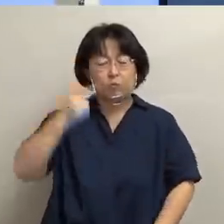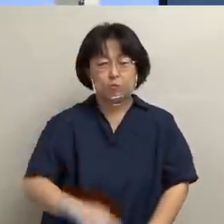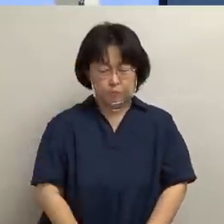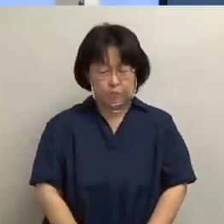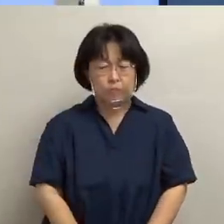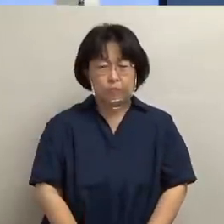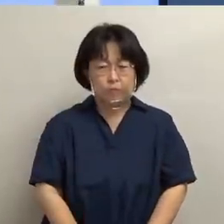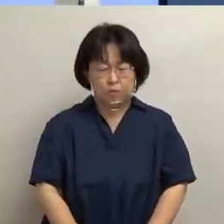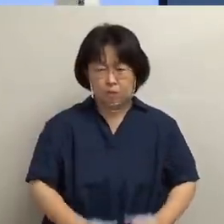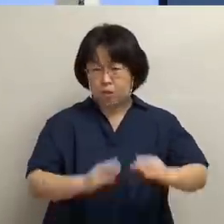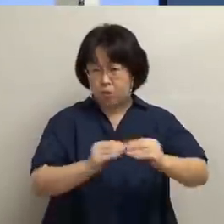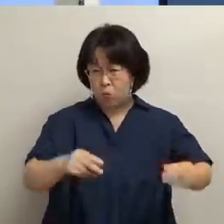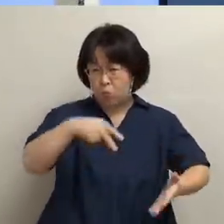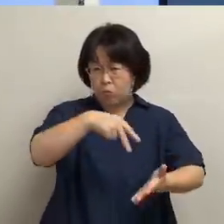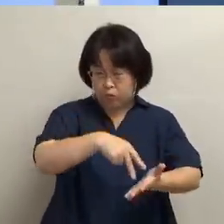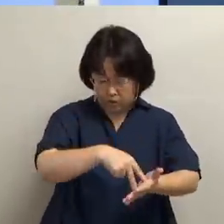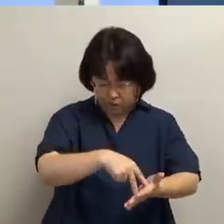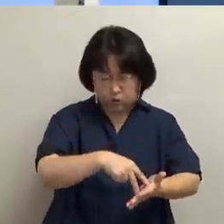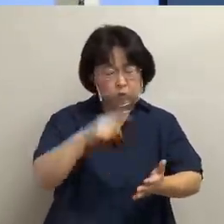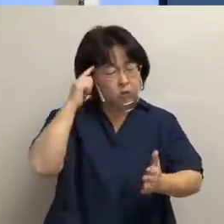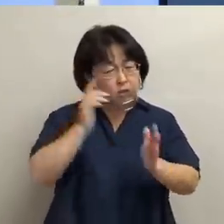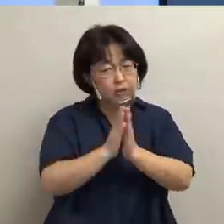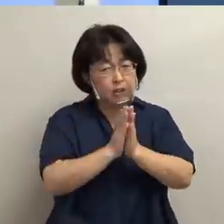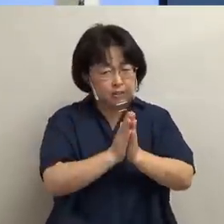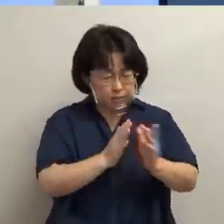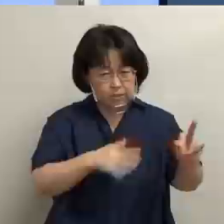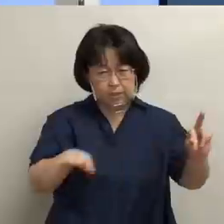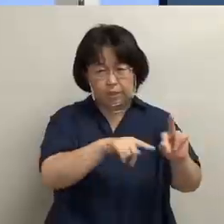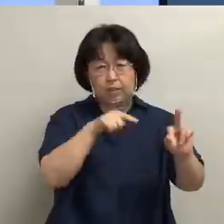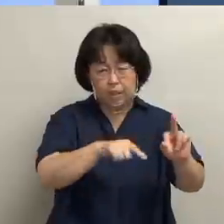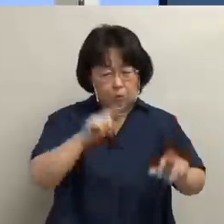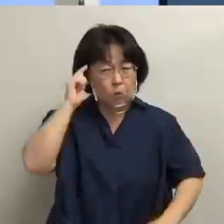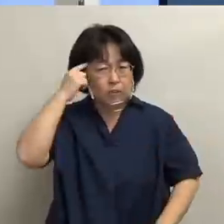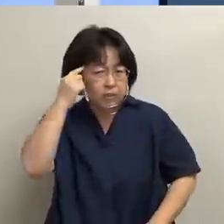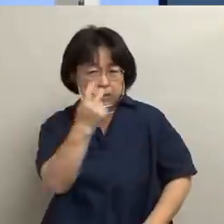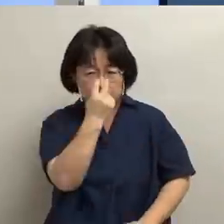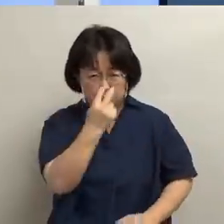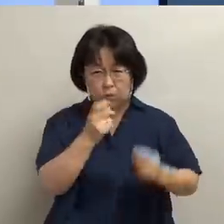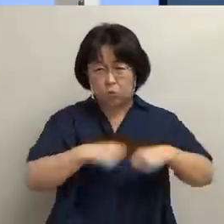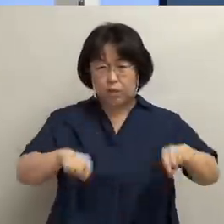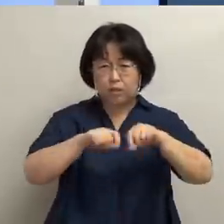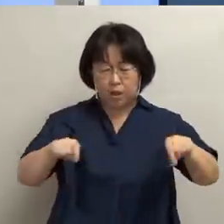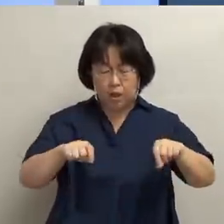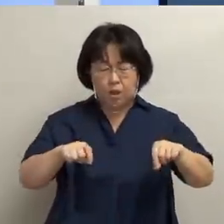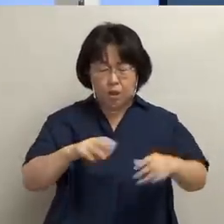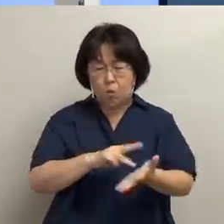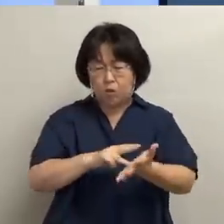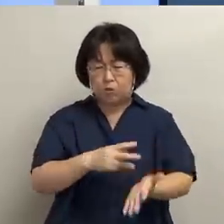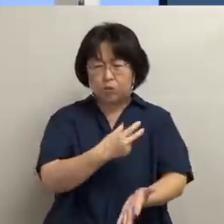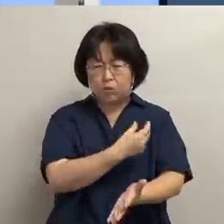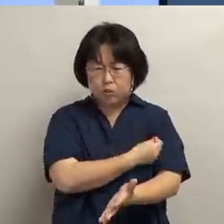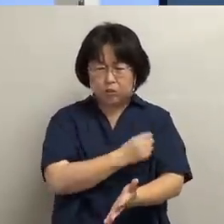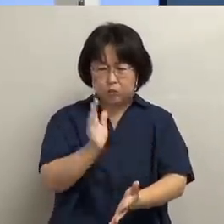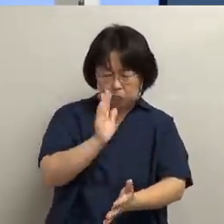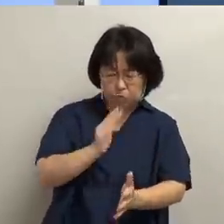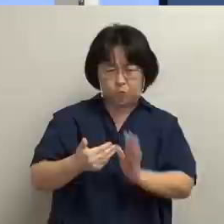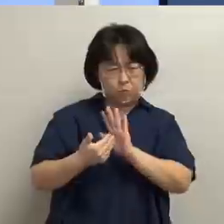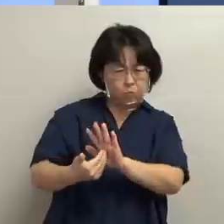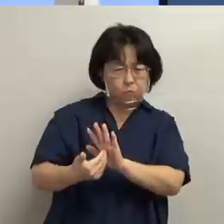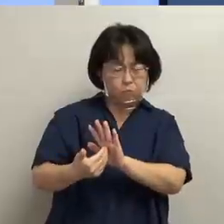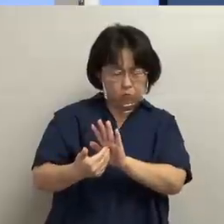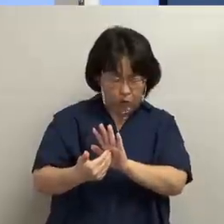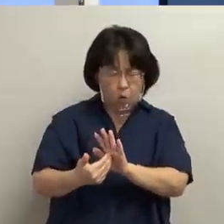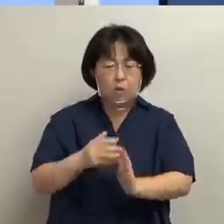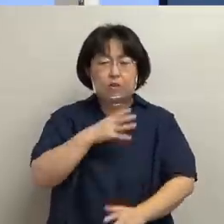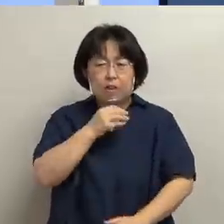国立精神センター ncnp の意識少佐によるとワクチン接種を受けたくないと回答している年代が